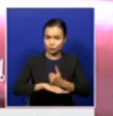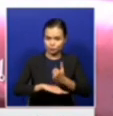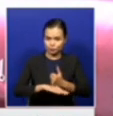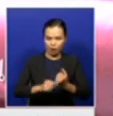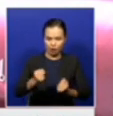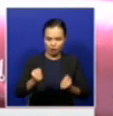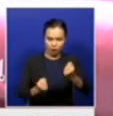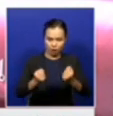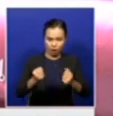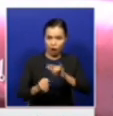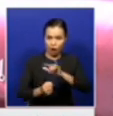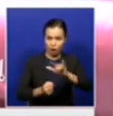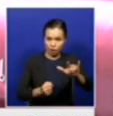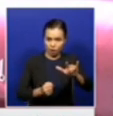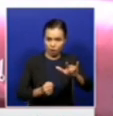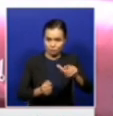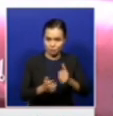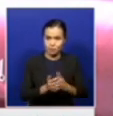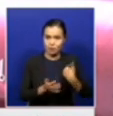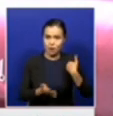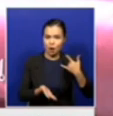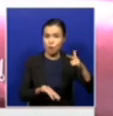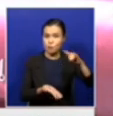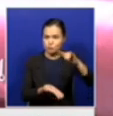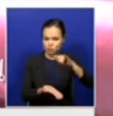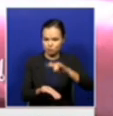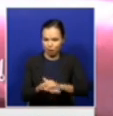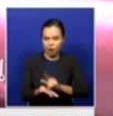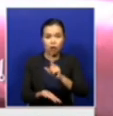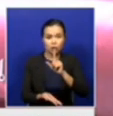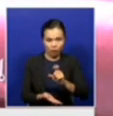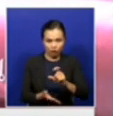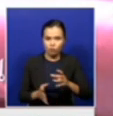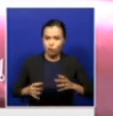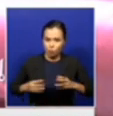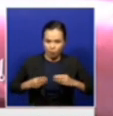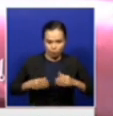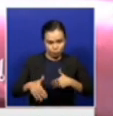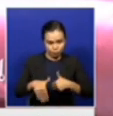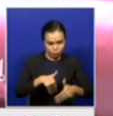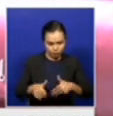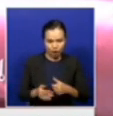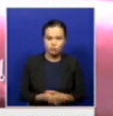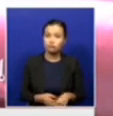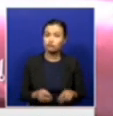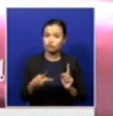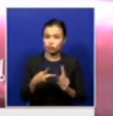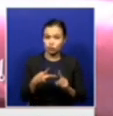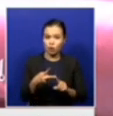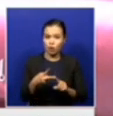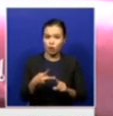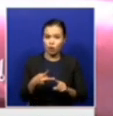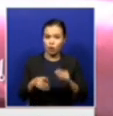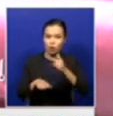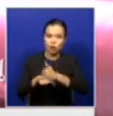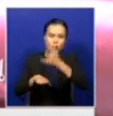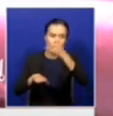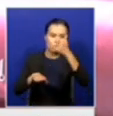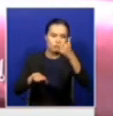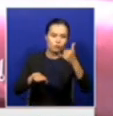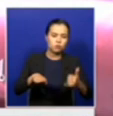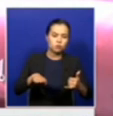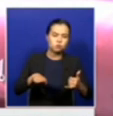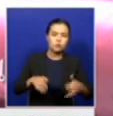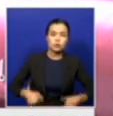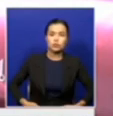อันที่1เขาก็หม่งโลกไปพร้อมกับผู้โดยสารครับกับข้อ2ก็คือเขากระโดดร่มหนีเอาตัวรอด